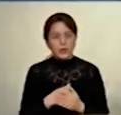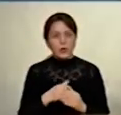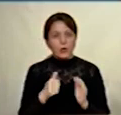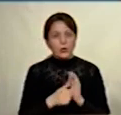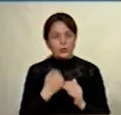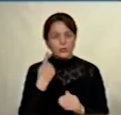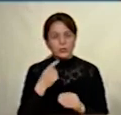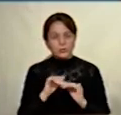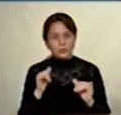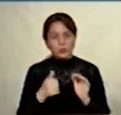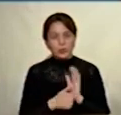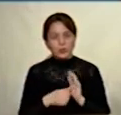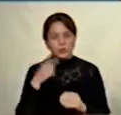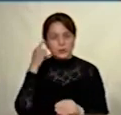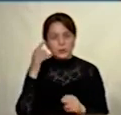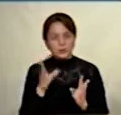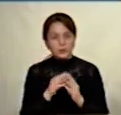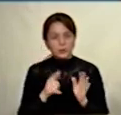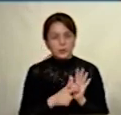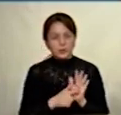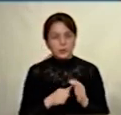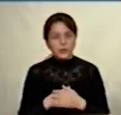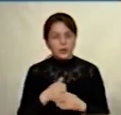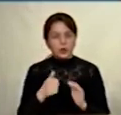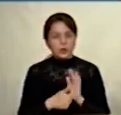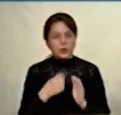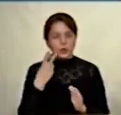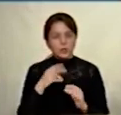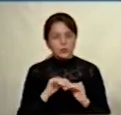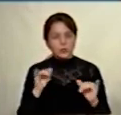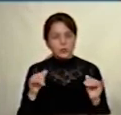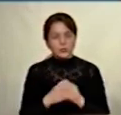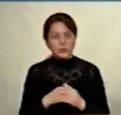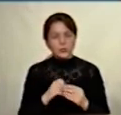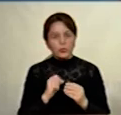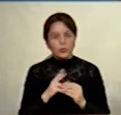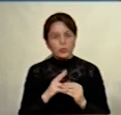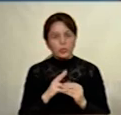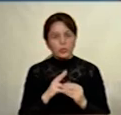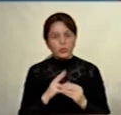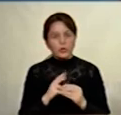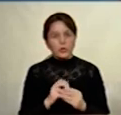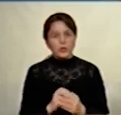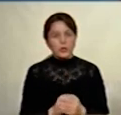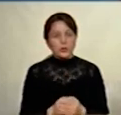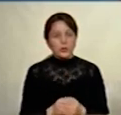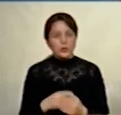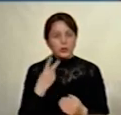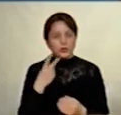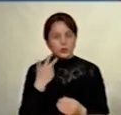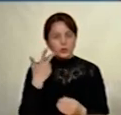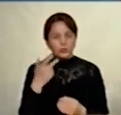ga ko'paytirsak 6 dildagi bilan 7, 6 ni 2 ga ko'paytirsak 12. 2 ni 3